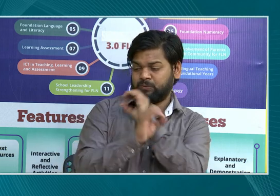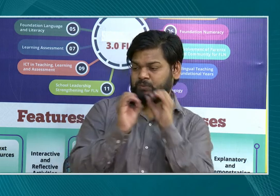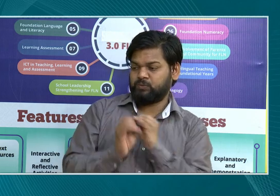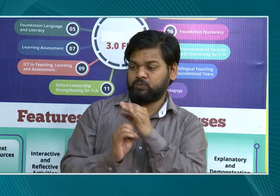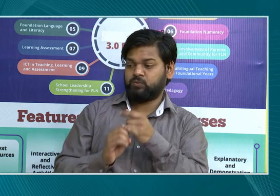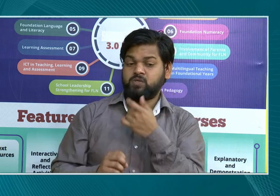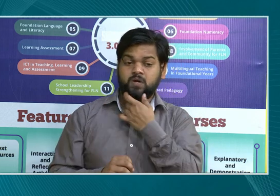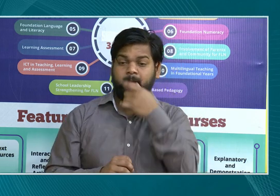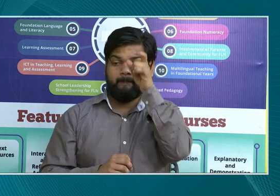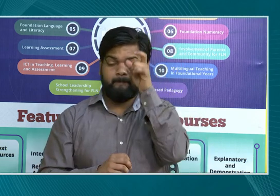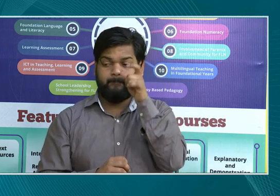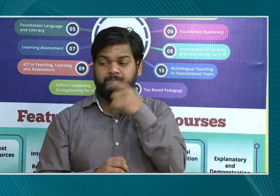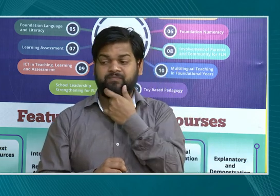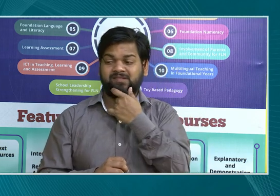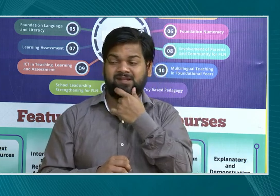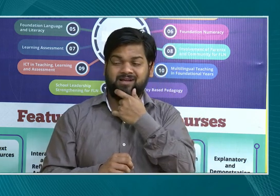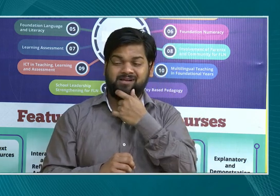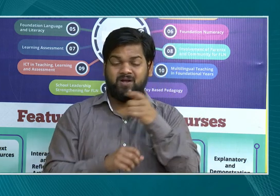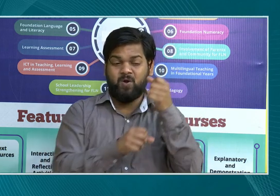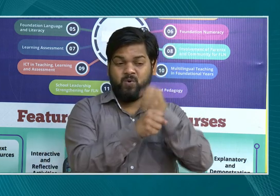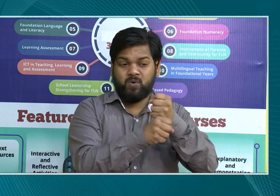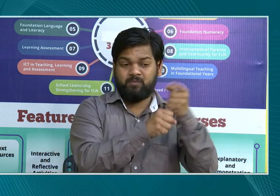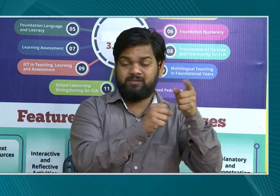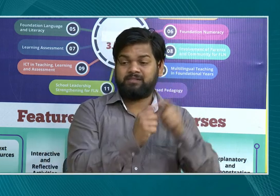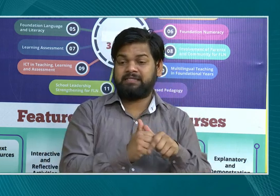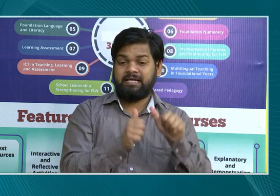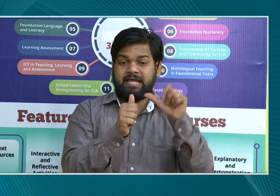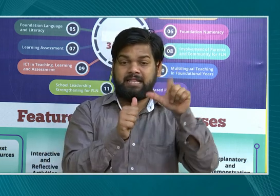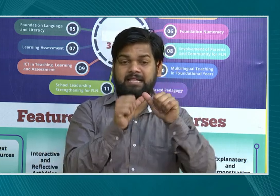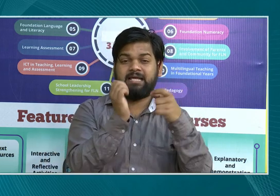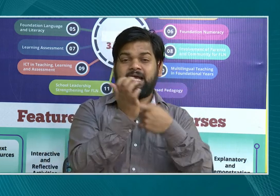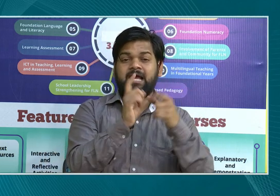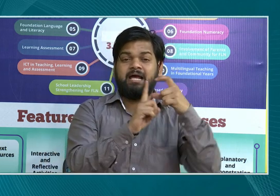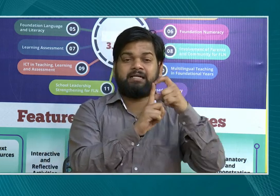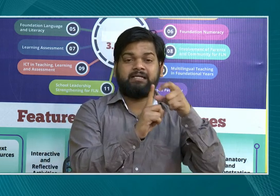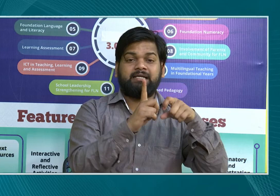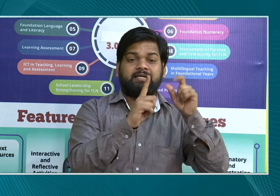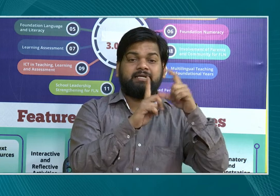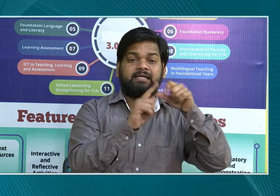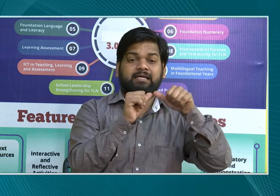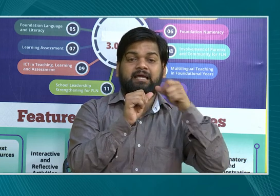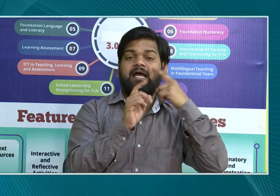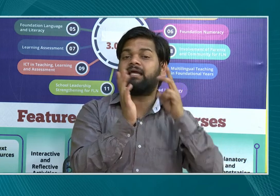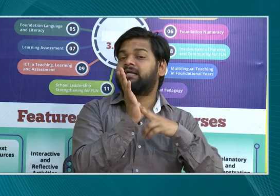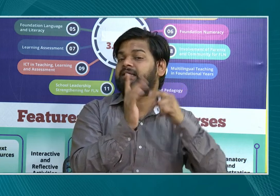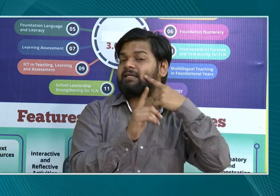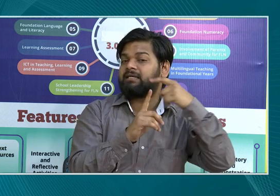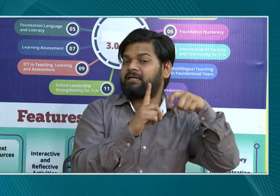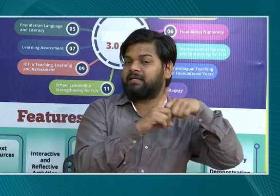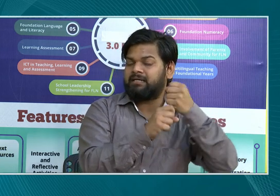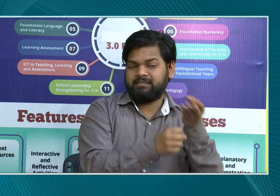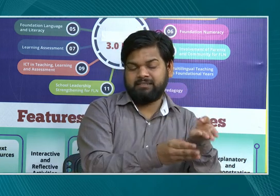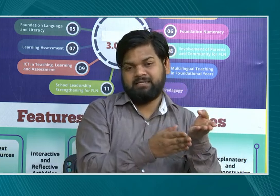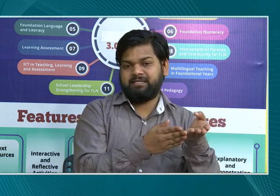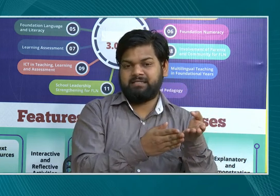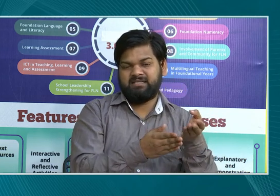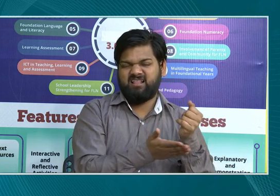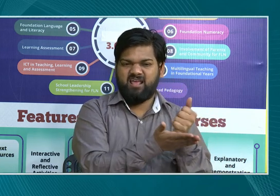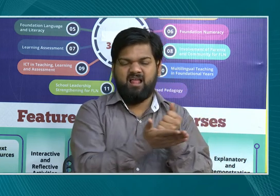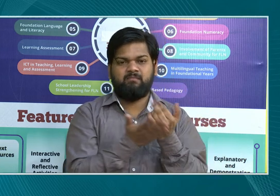इंग्लैंड से ब्रिटिश सरकार ही यानी जो हमारे लॉर्ड कैनिंग है गवर्नर जनरल वही इसके ऊपर कुछ अगर मदद करें तो कर सकते हैं